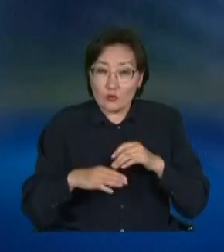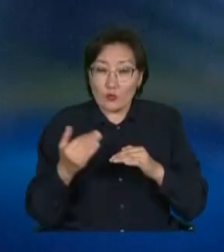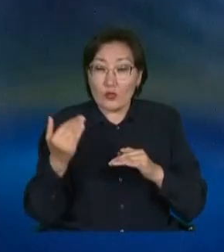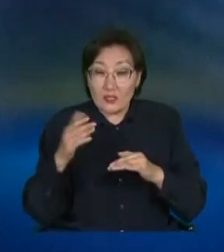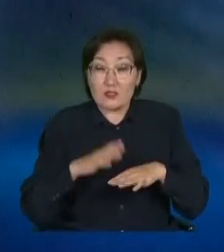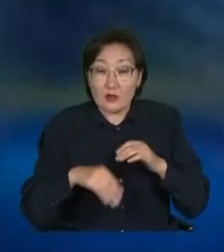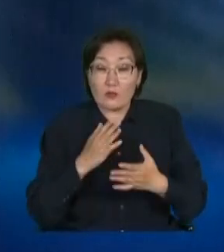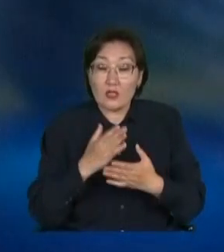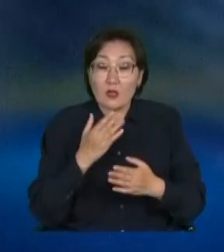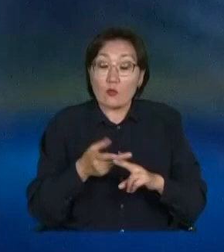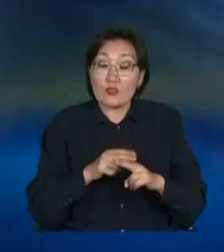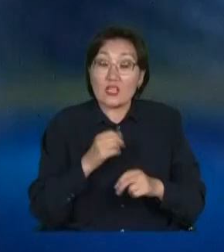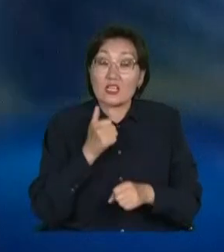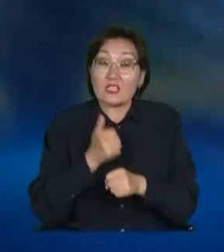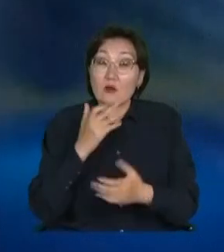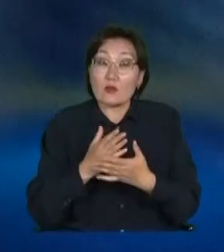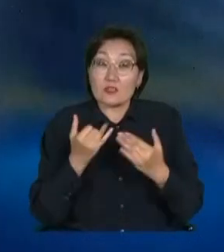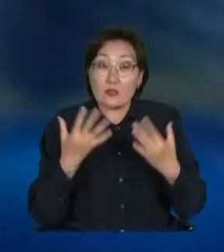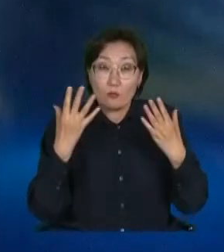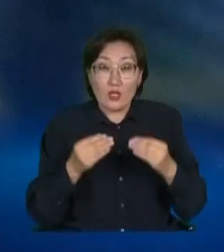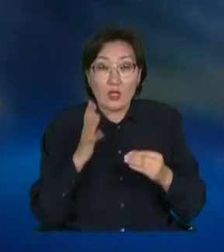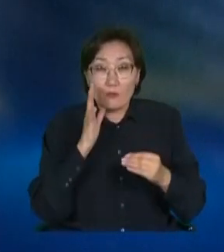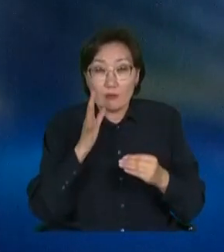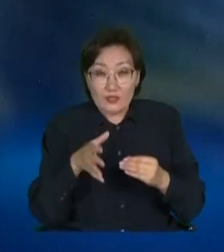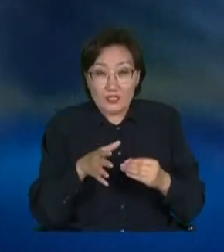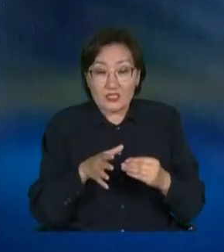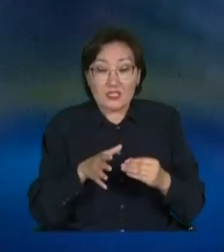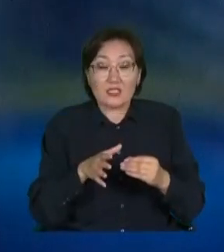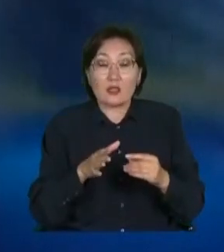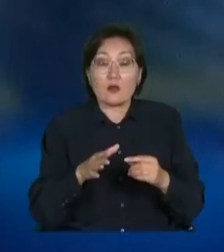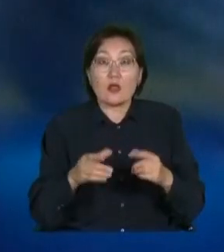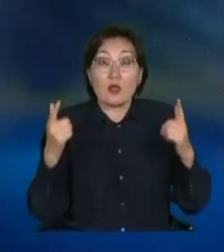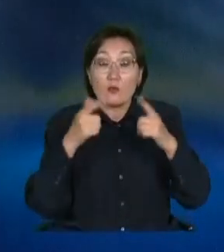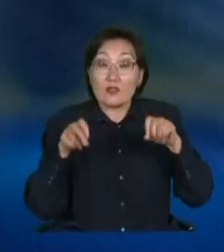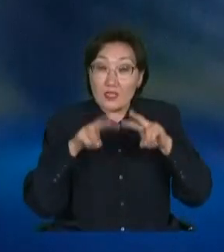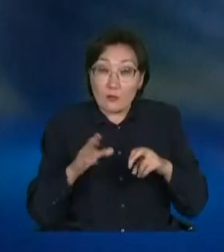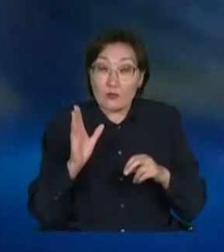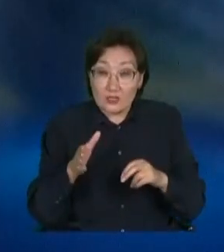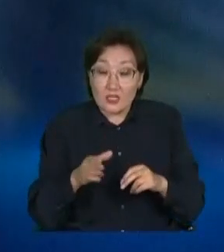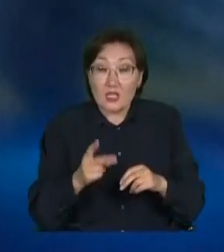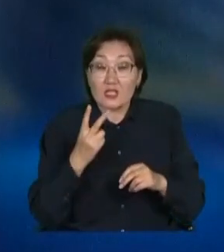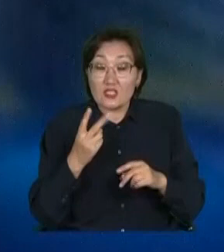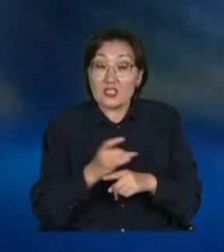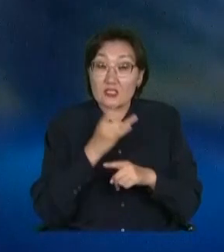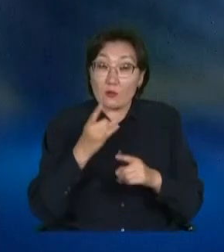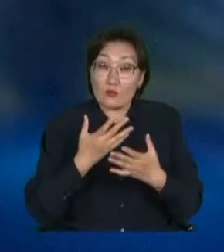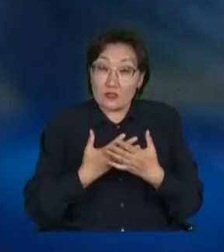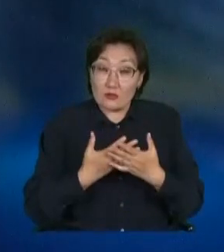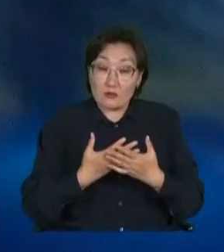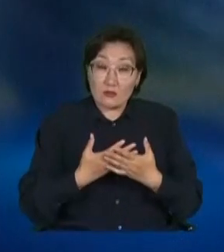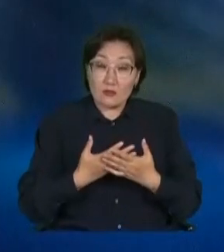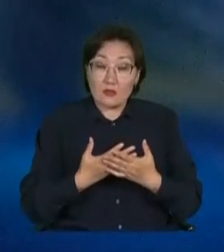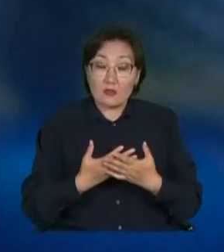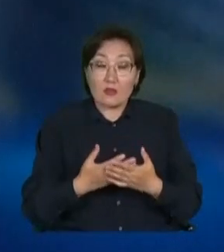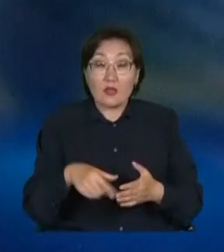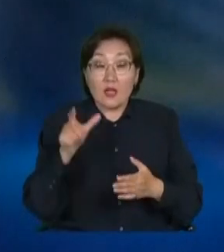Олар қатаңдатқан. Мысалы біз қазіргі кезде біз жаңа 5 жыл ғана көлемдеп шектеп отырсақ, оларды мысалы егерде екінші рет мысалы ол тұлға